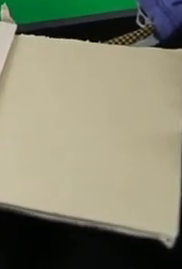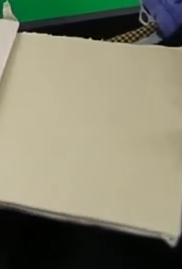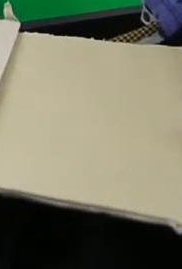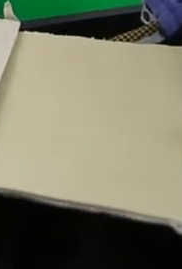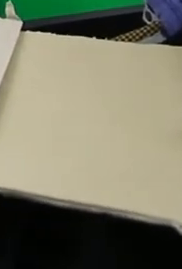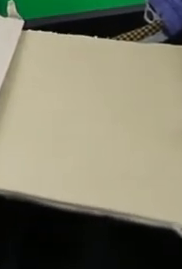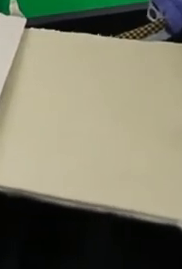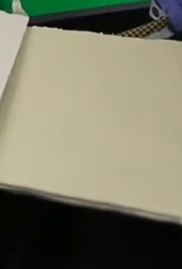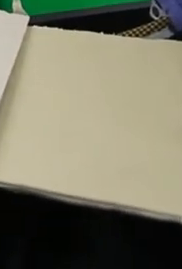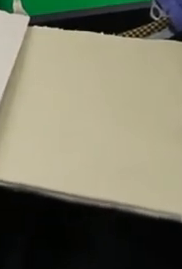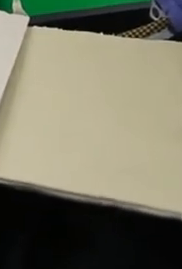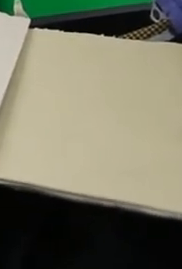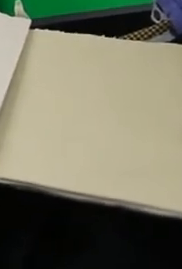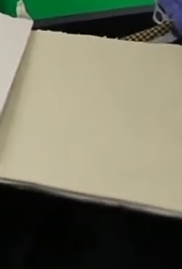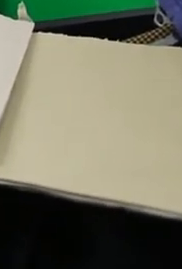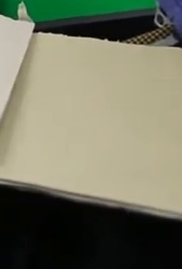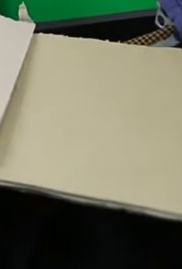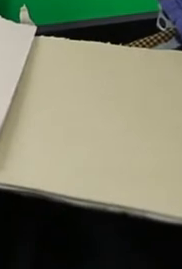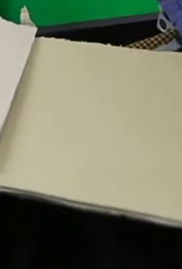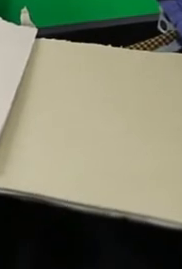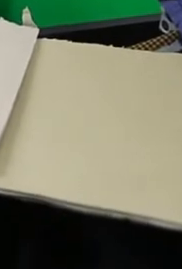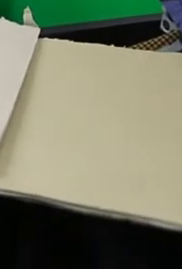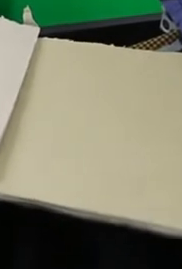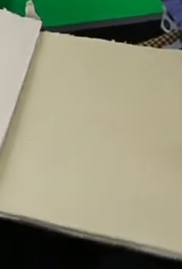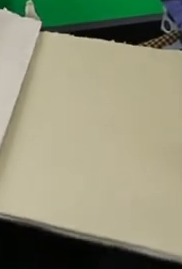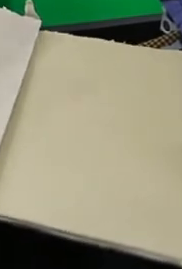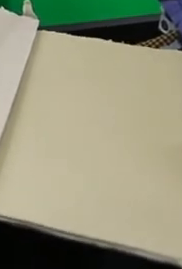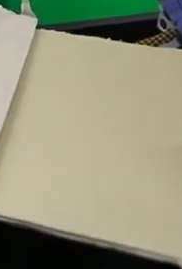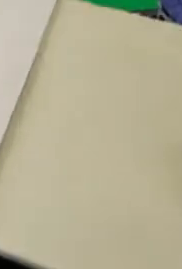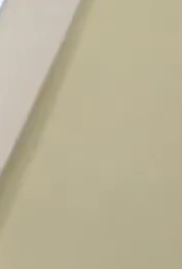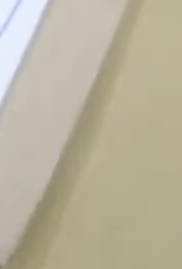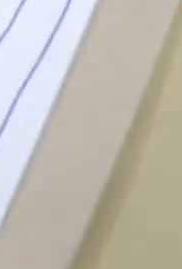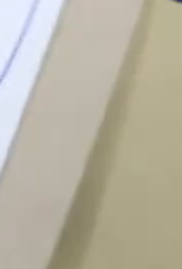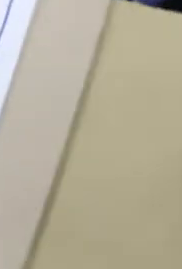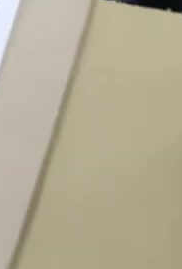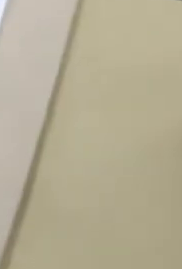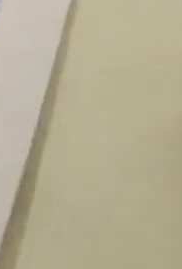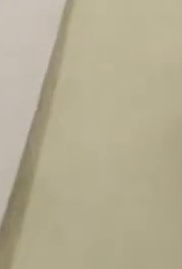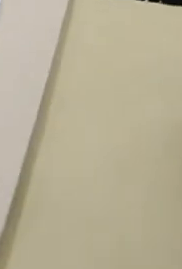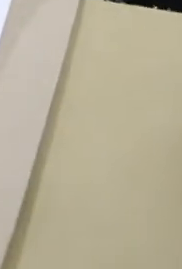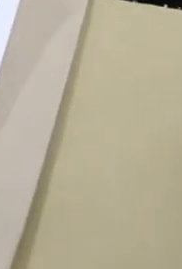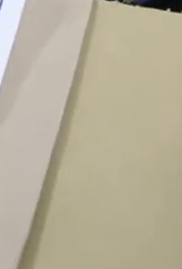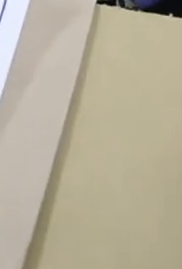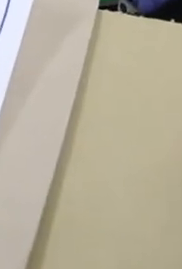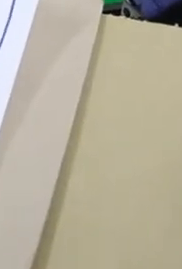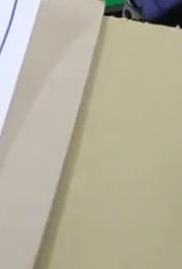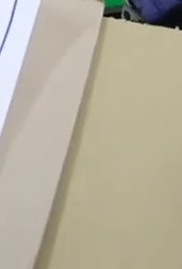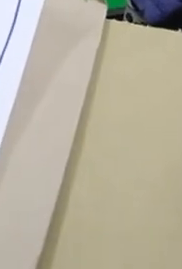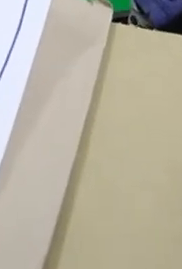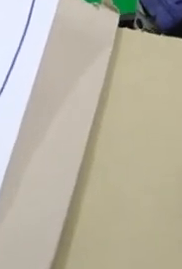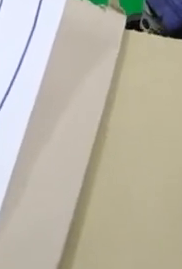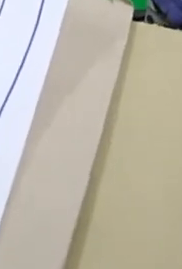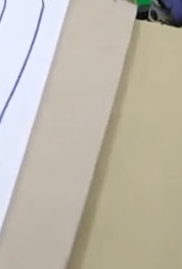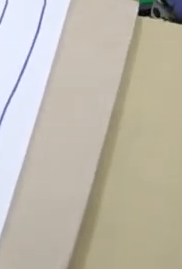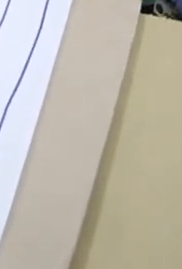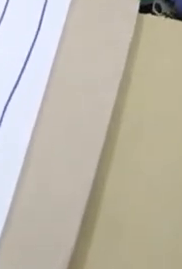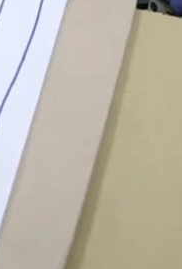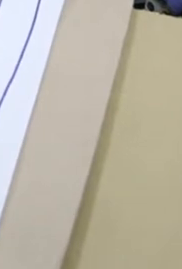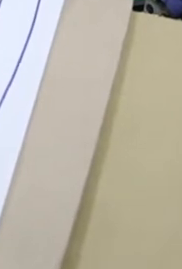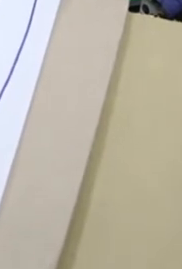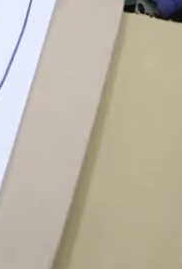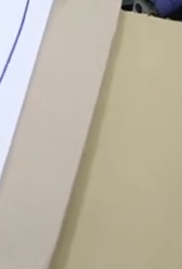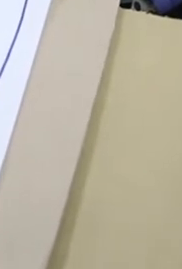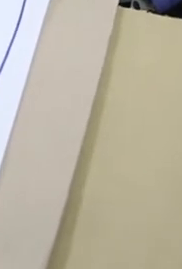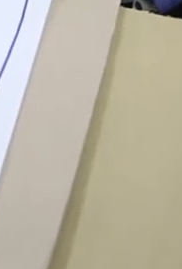하자야. 대표님. 야, 그러면 금액을 쪼갤 수 있겠다. 한다?